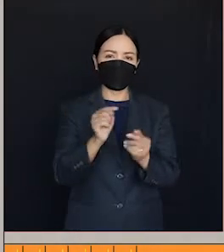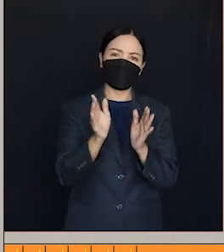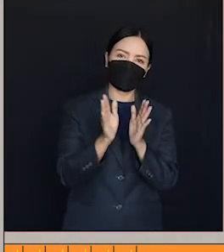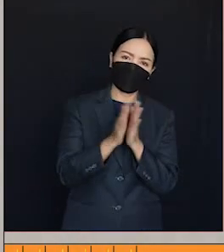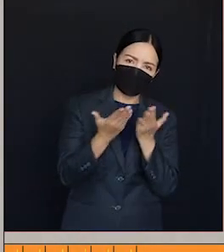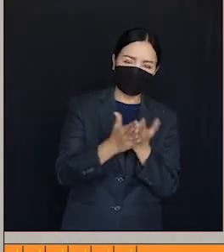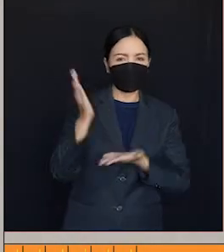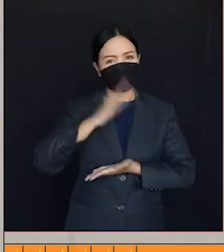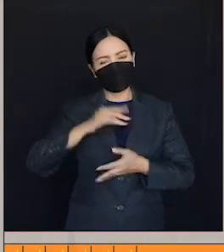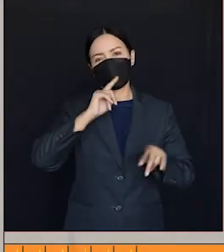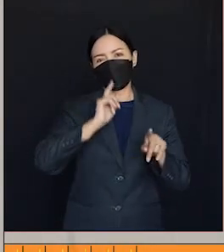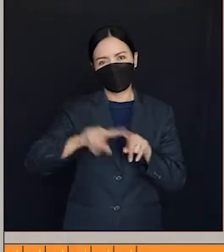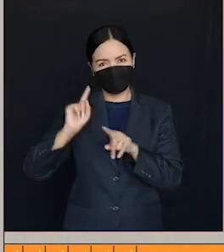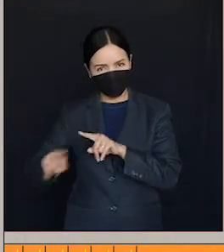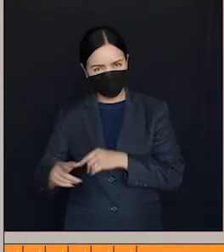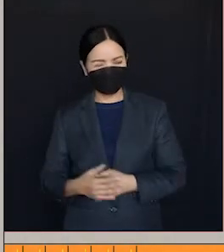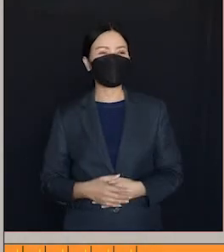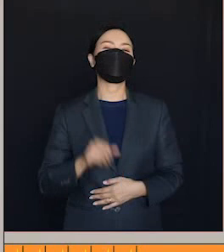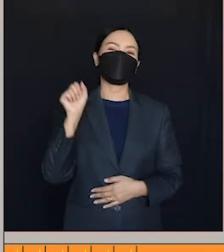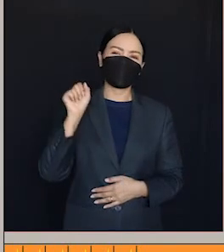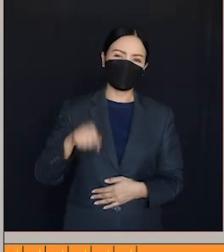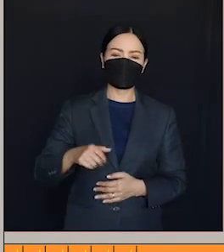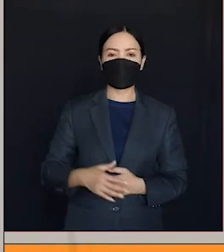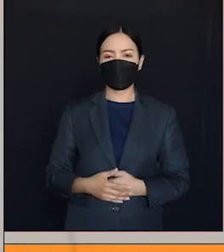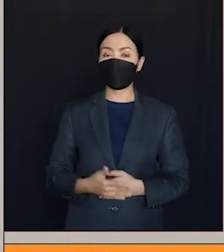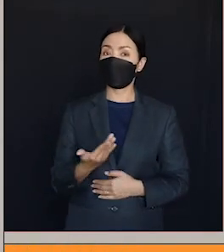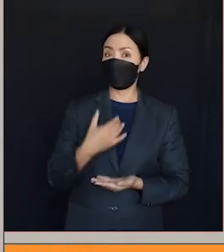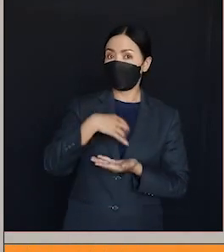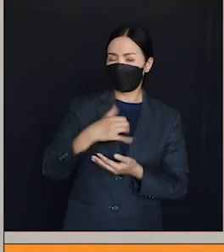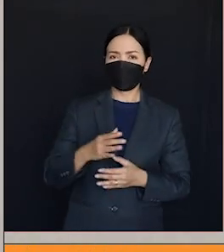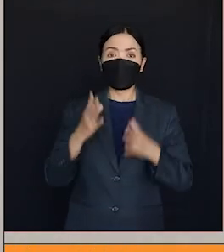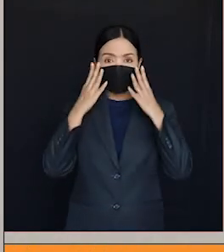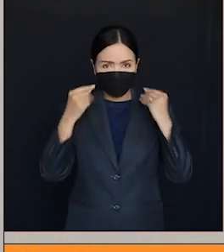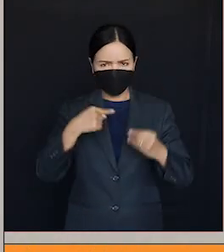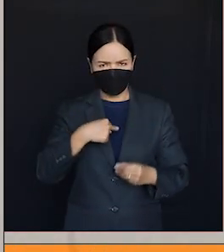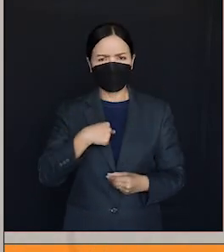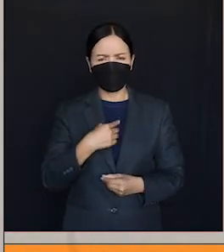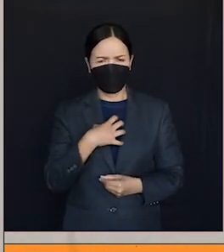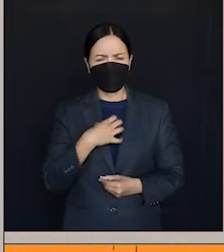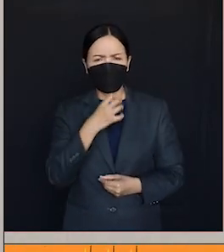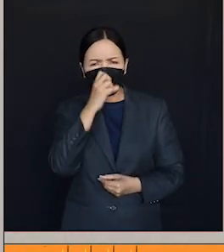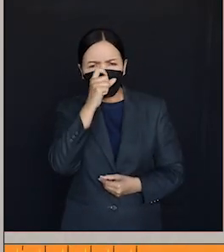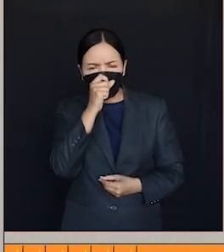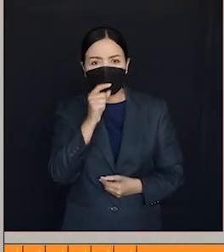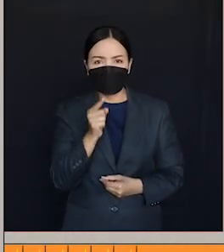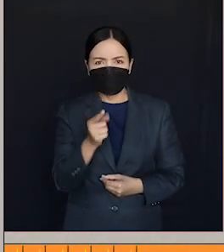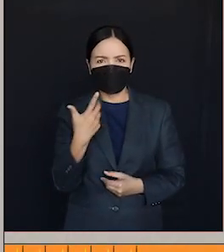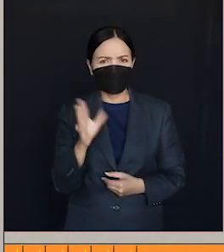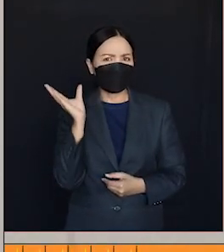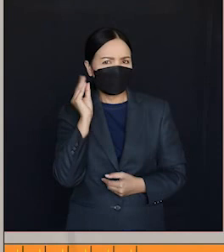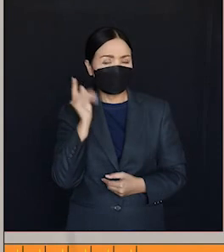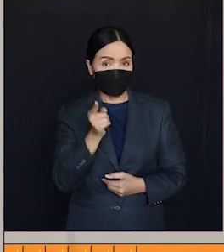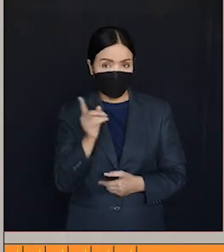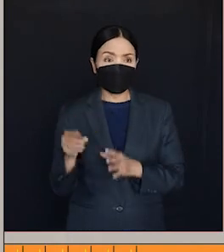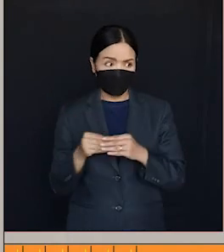ๆใช่ไหมคะอาจารย ์ค่ะใช่ค่ะ พูดมาถึงขนาดนี้แล้วครับอาจารย์ทอฟฟี่ครับอยากลองใช้พวกนี้แล้วครับอาจารย์ถ้างั้นเนี่ยอา